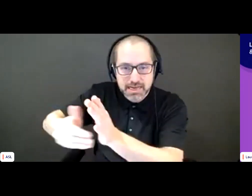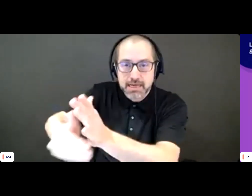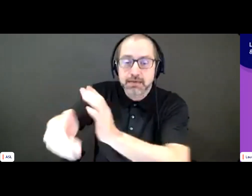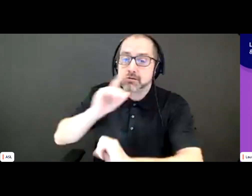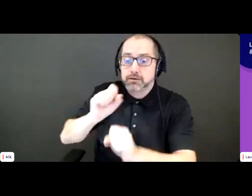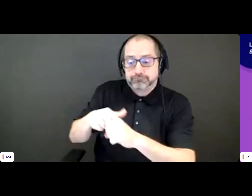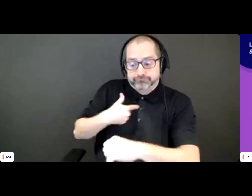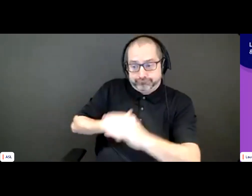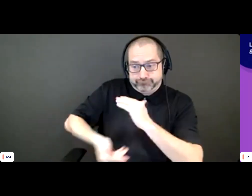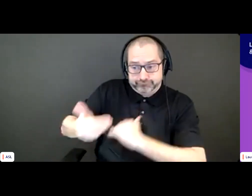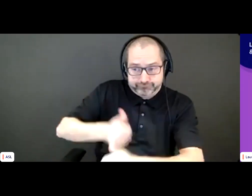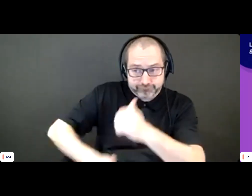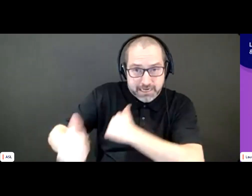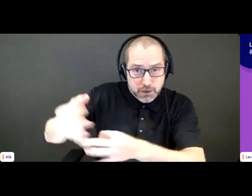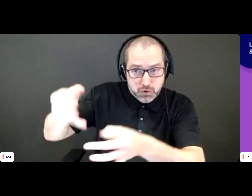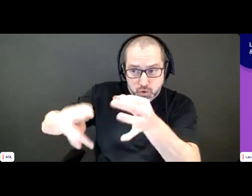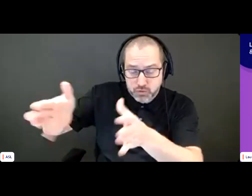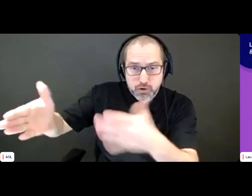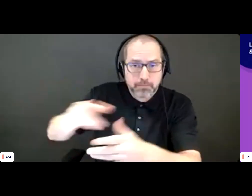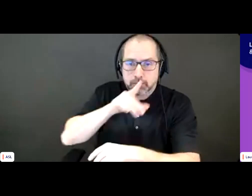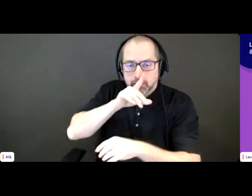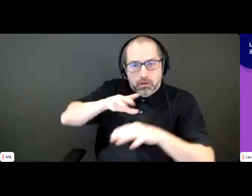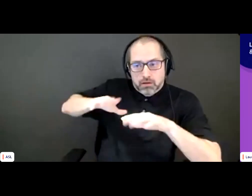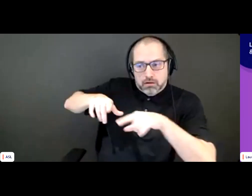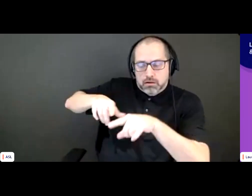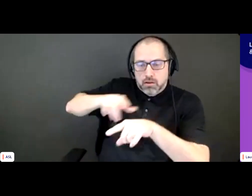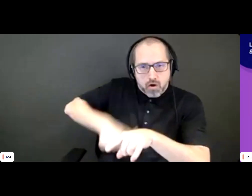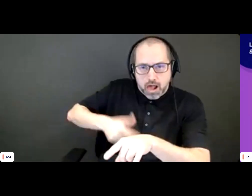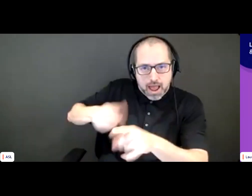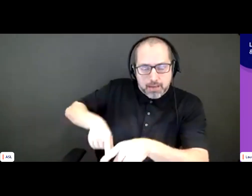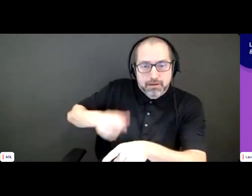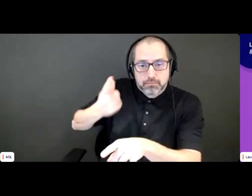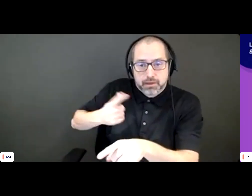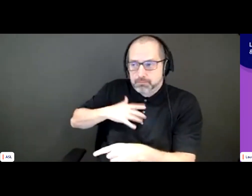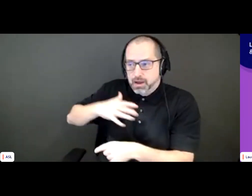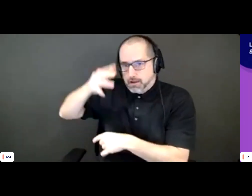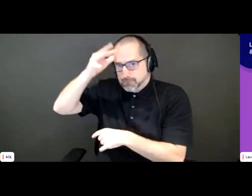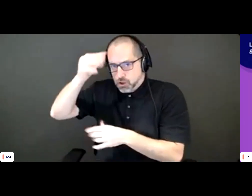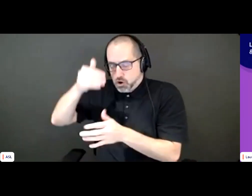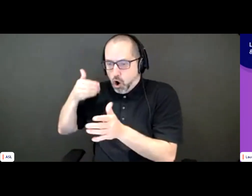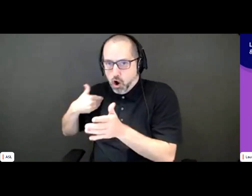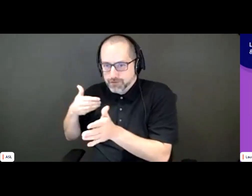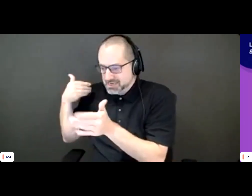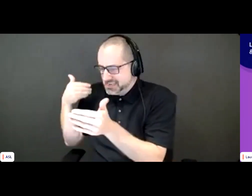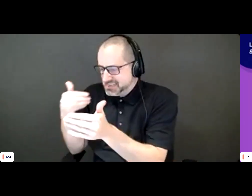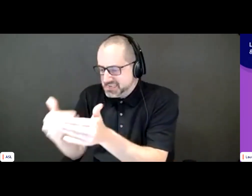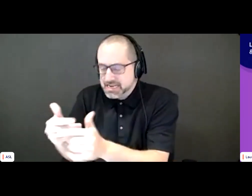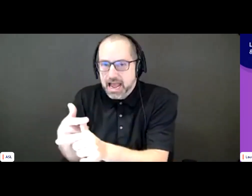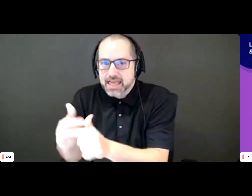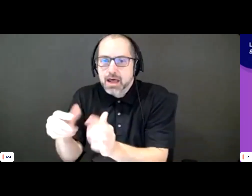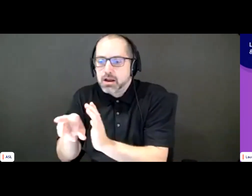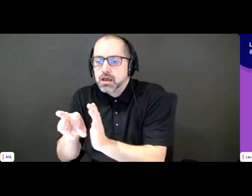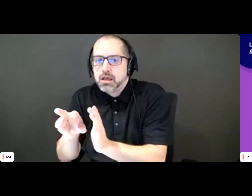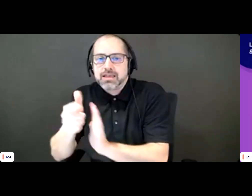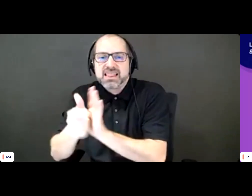je ne me suis jamais retrouvé devant les tribunaux mais mon père avait tendance à retirer ses motion